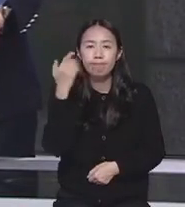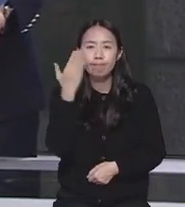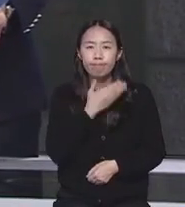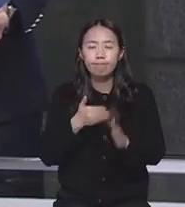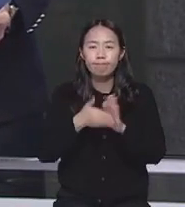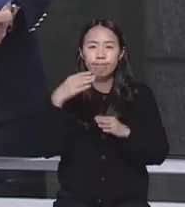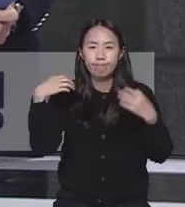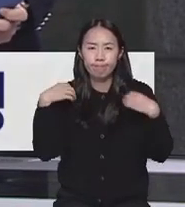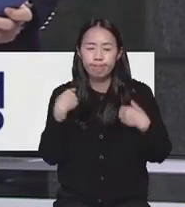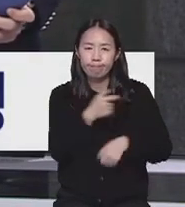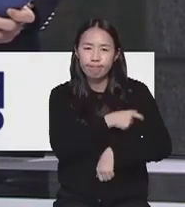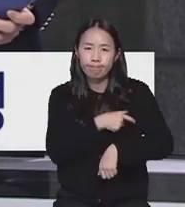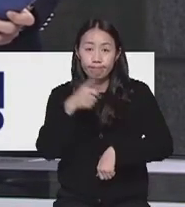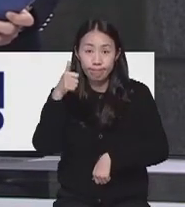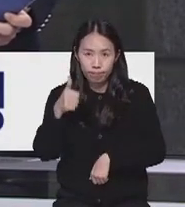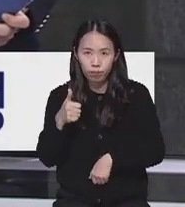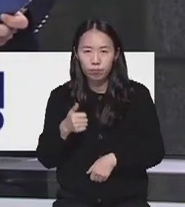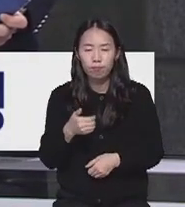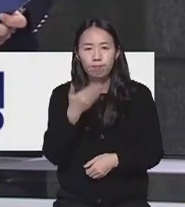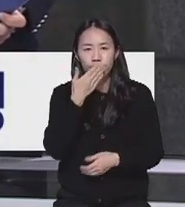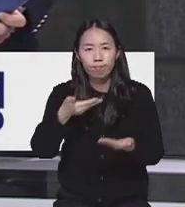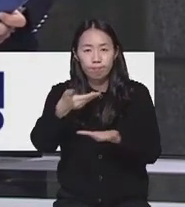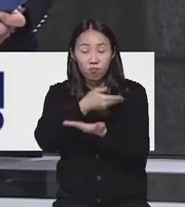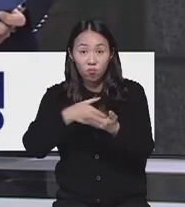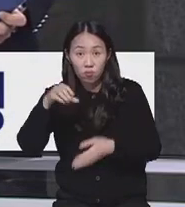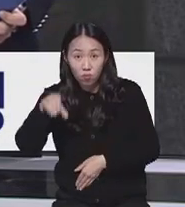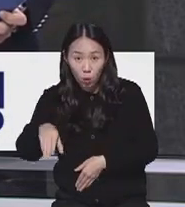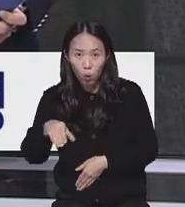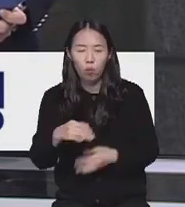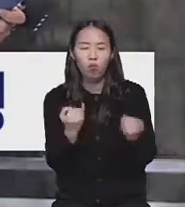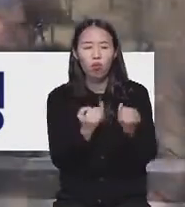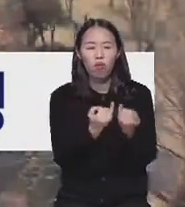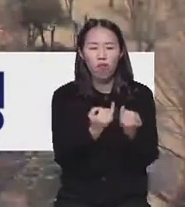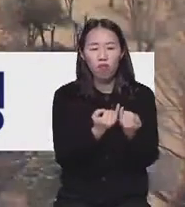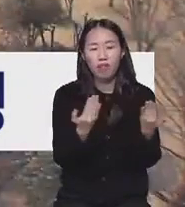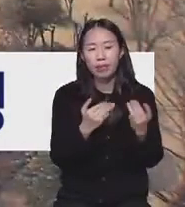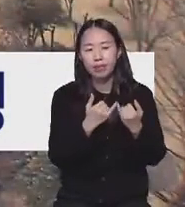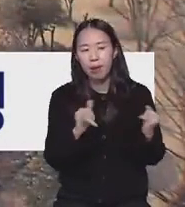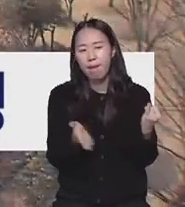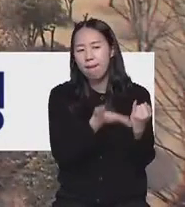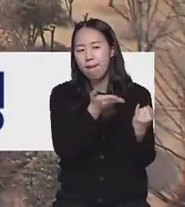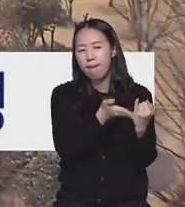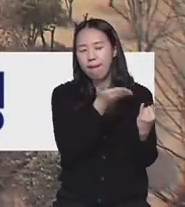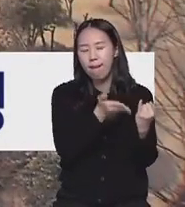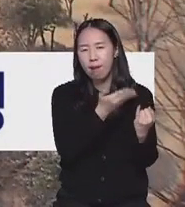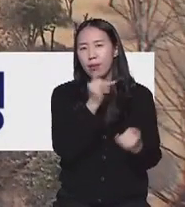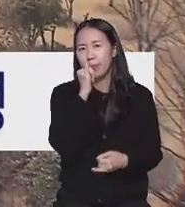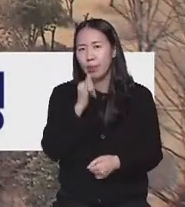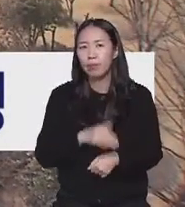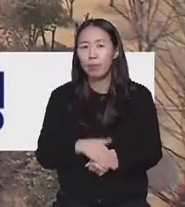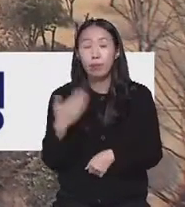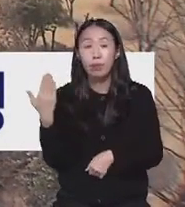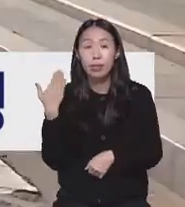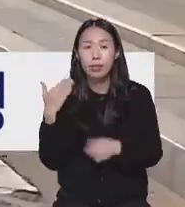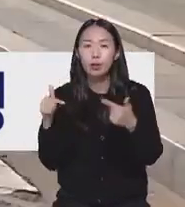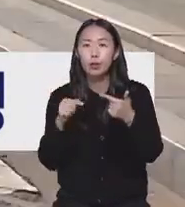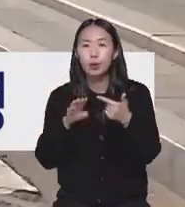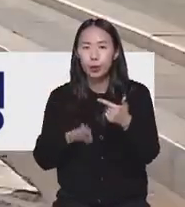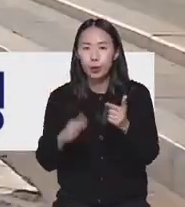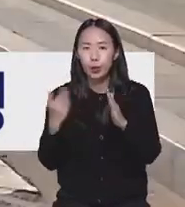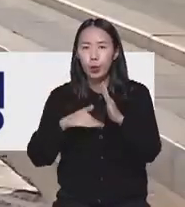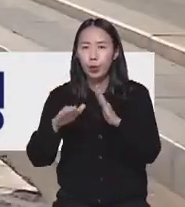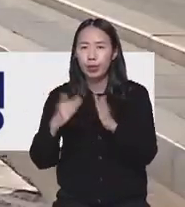여수시청 간부 공무원이 회식 자리에서 부하 여직원을 성추행해 물의를 빚고 있습니다. 여수시는 지난달 6급 공무원